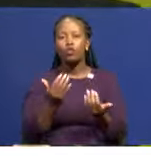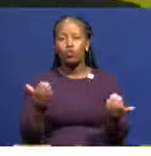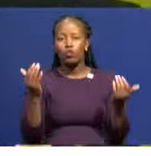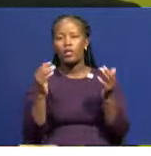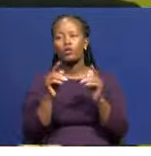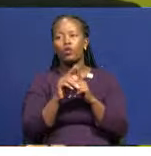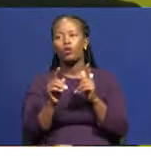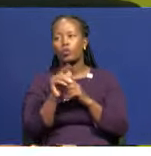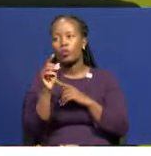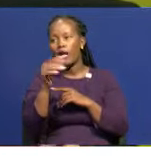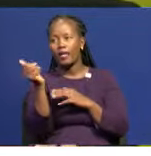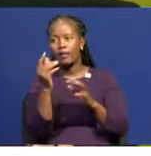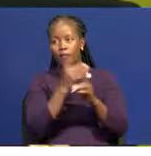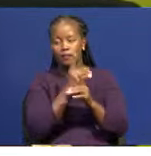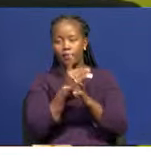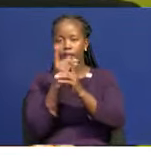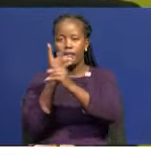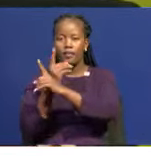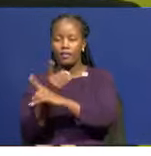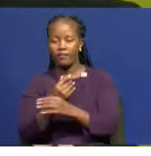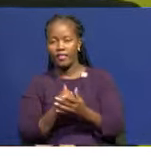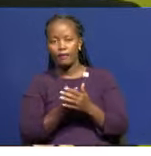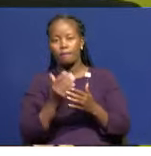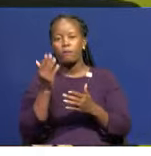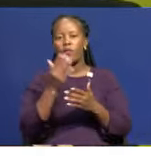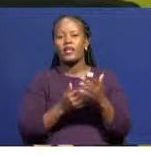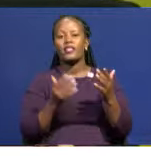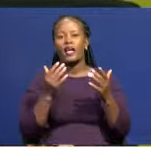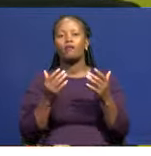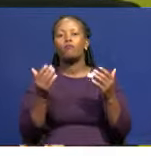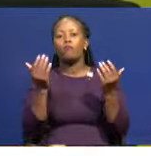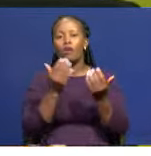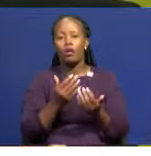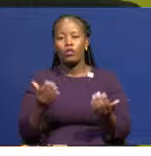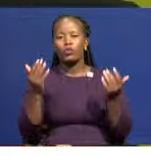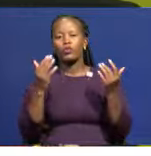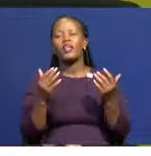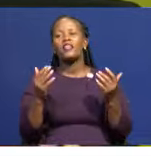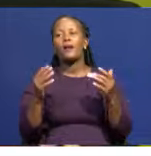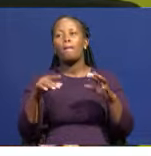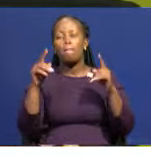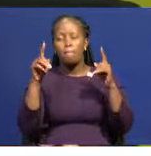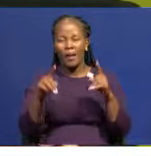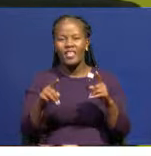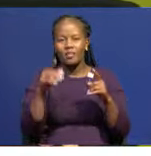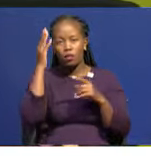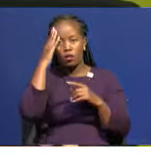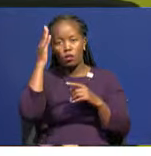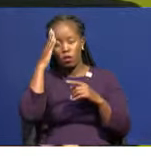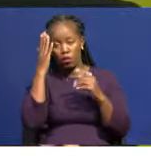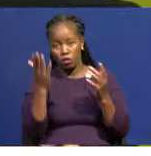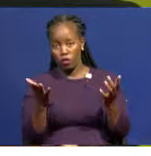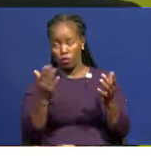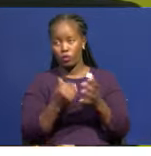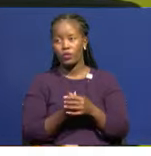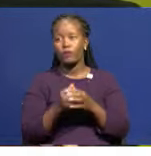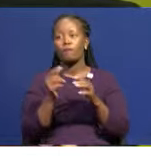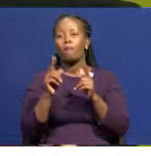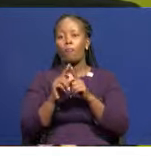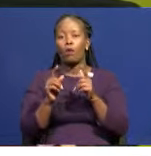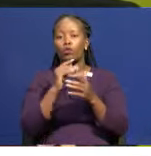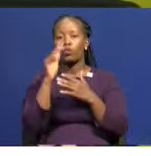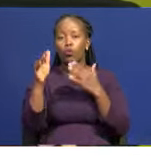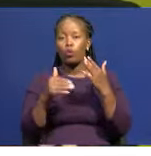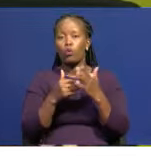sees. Kuna mambo mtoto huwa anatakiwa ayaigi, ayajui, na yakuwe ni